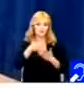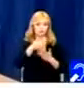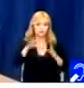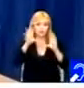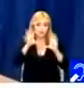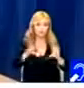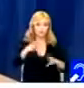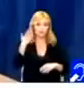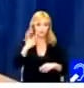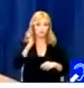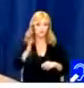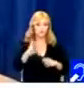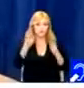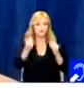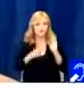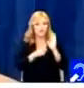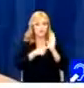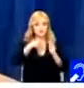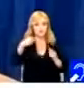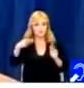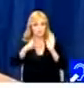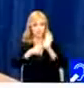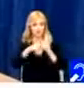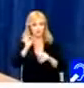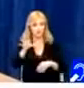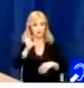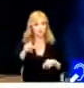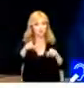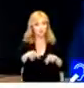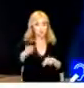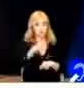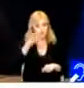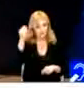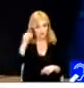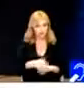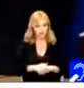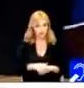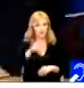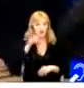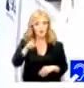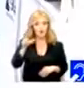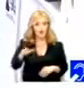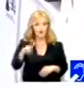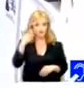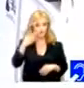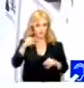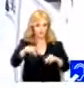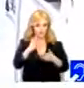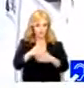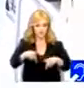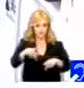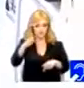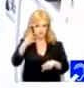a Constituției României va avea loc în zilele de 6 și 7 octombrie și în Republica Moldova. Cetățenii români care se vor afla pe teritoriul